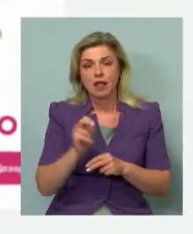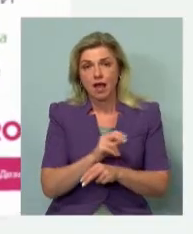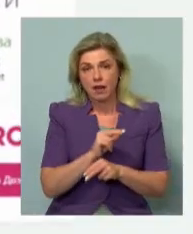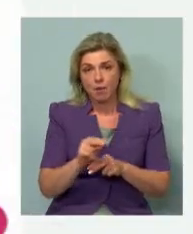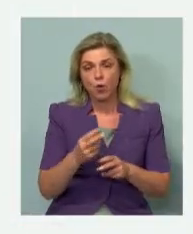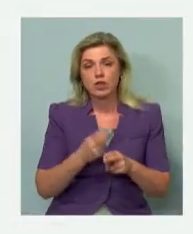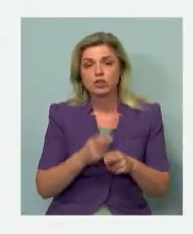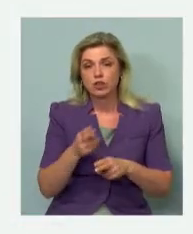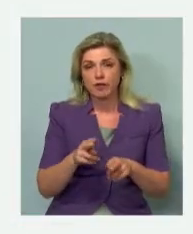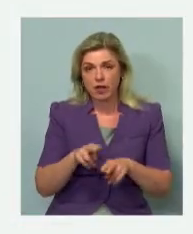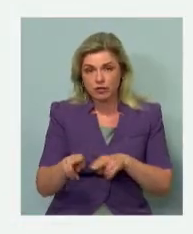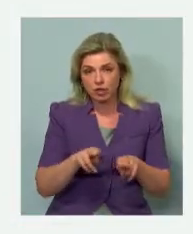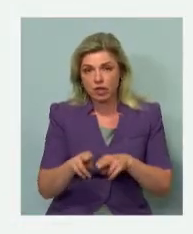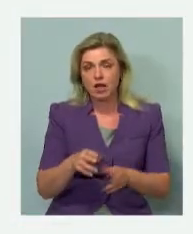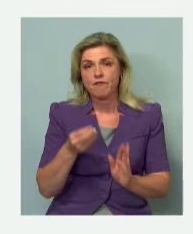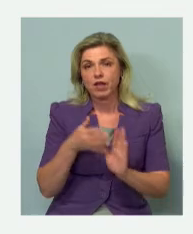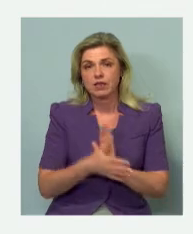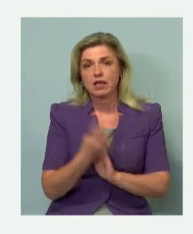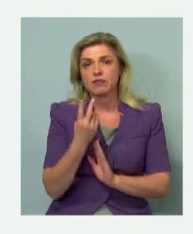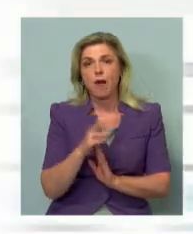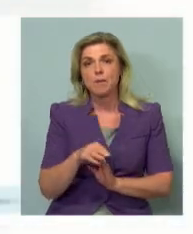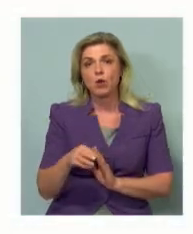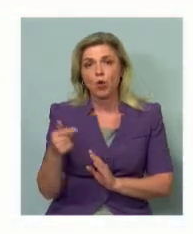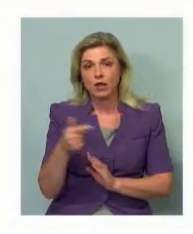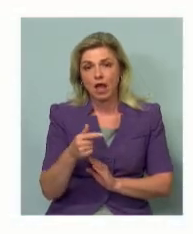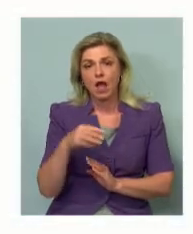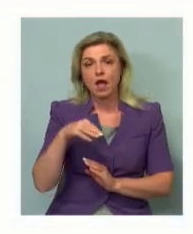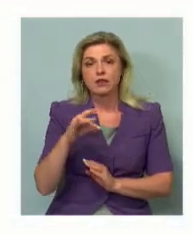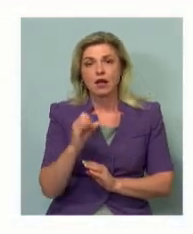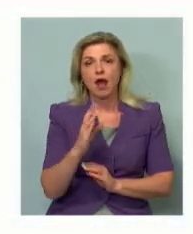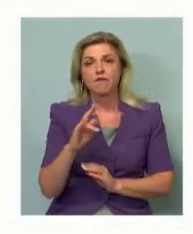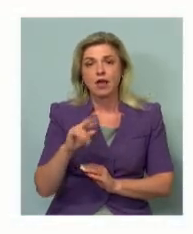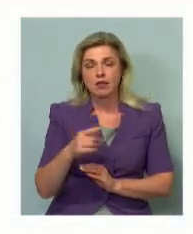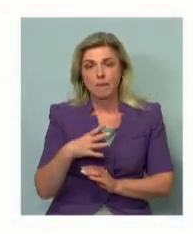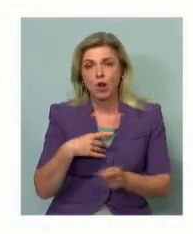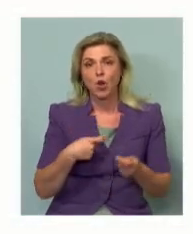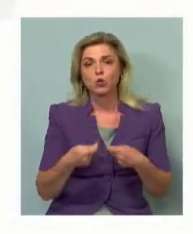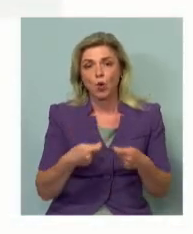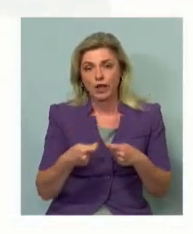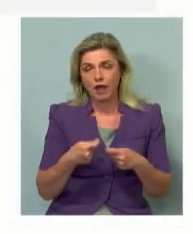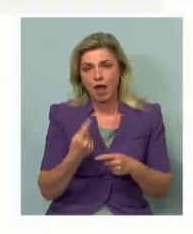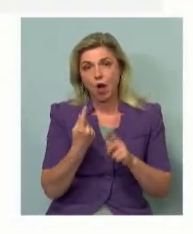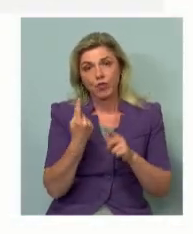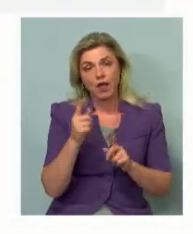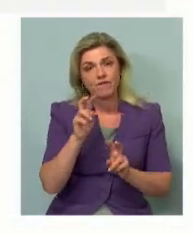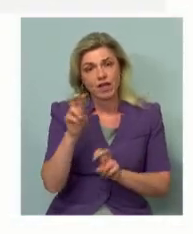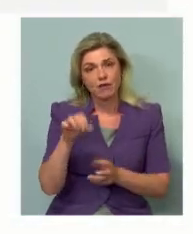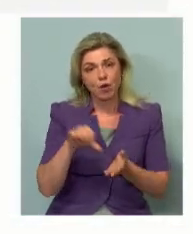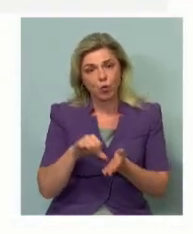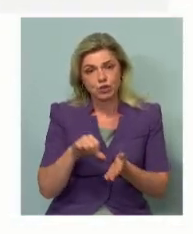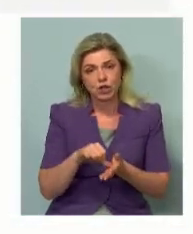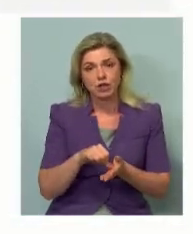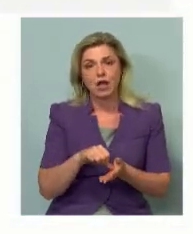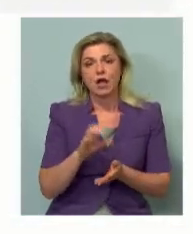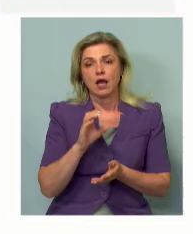залізничного обладнання витратили 2 мільйони гривень. У травні відбулись торги. Участь брали дві компанії – товариство з обмеженою відповідальністю «Аліана» з